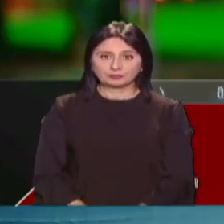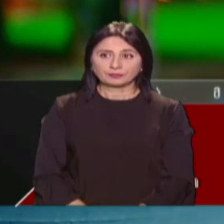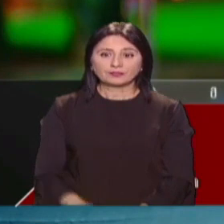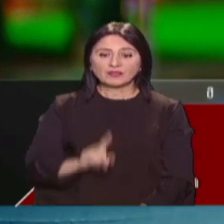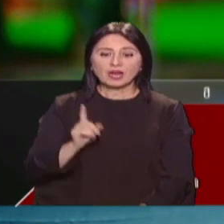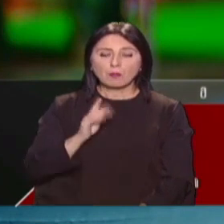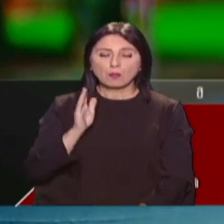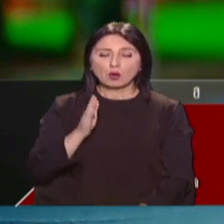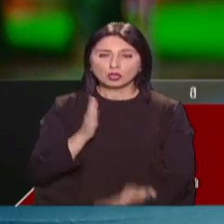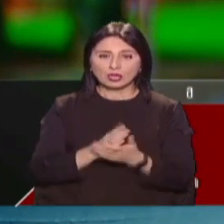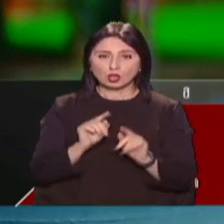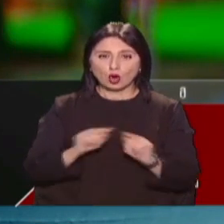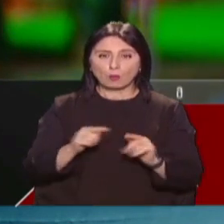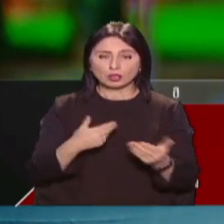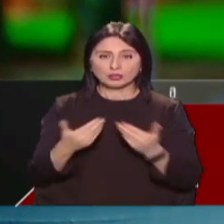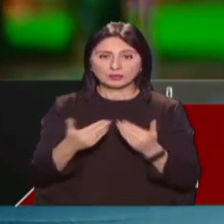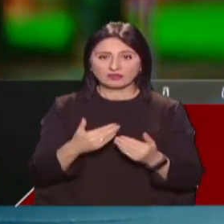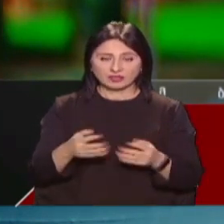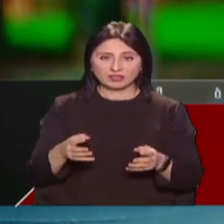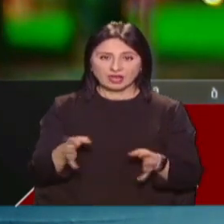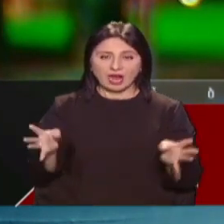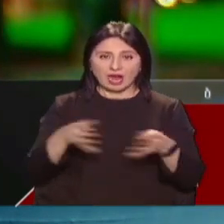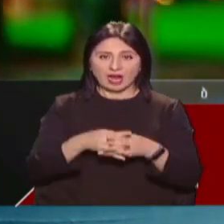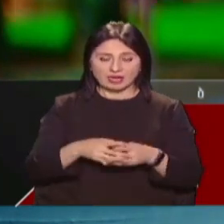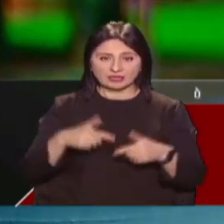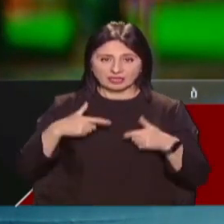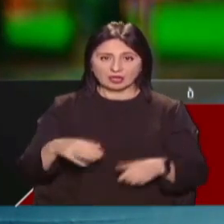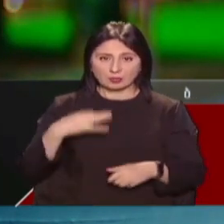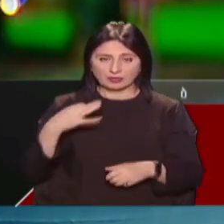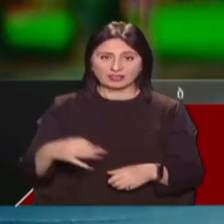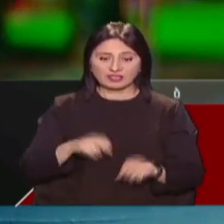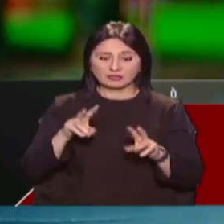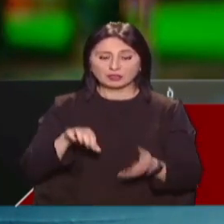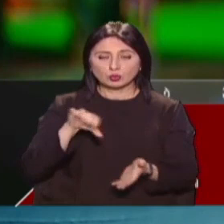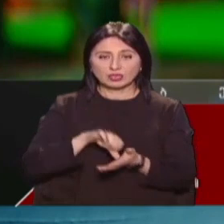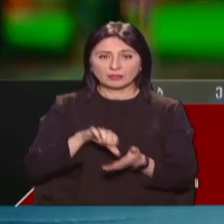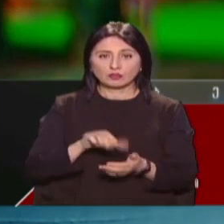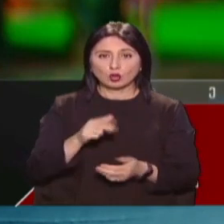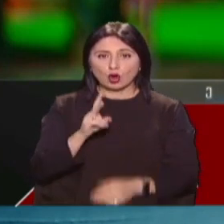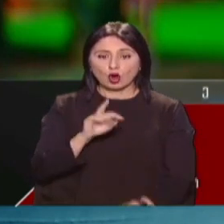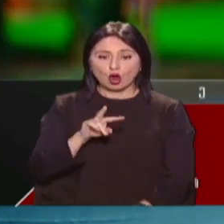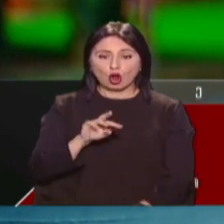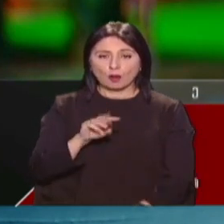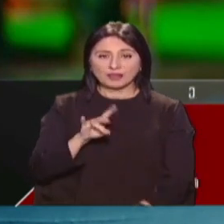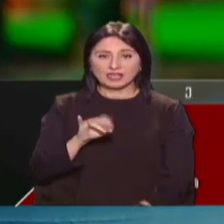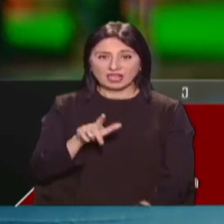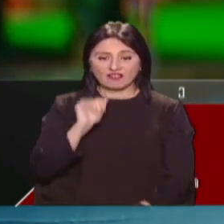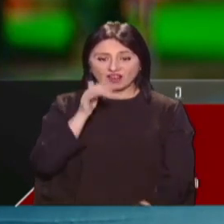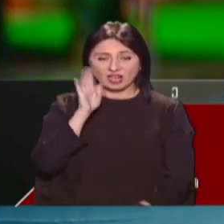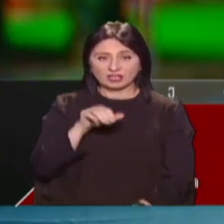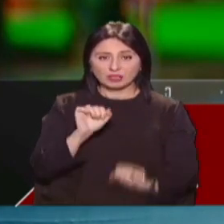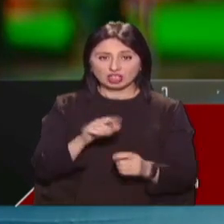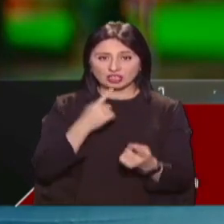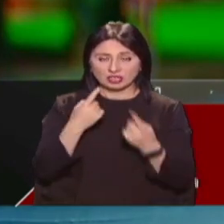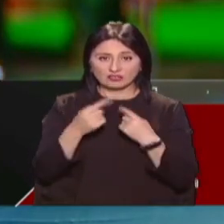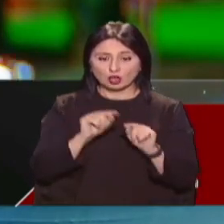რა მოლოდინი აქვს ოპოზიციის მიმართ ჩრდილოატლანტიკური ალიანსის გენერალური მდივნის სპეციალურ წარმომადგენელს, როგორც კოლომინამ აღნიშნა, ამაზე მას ხვალ ექნება